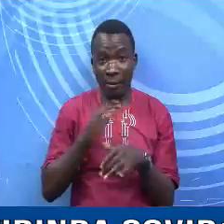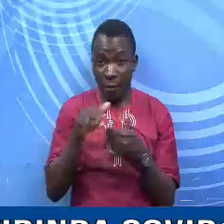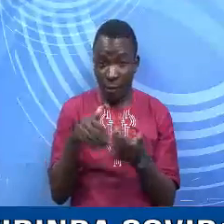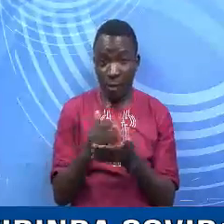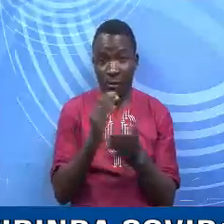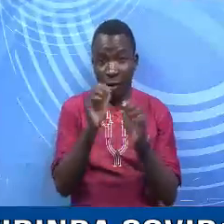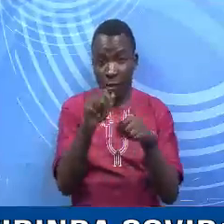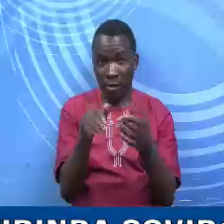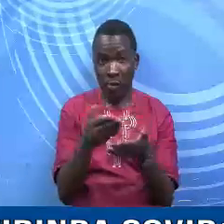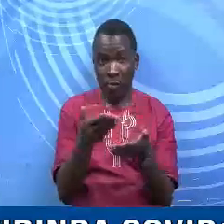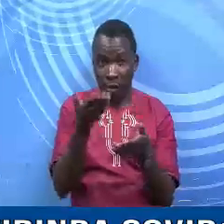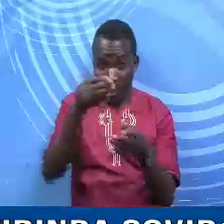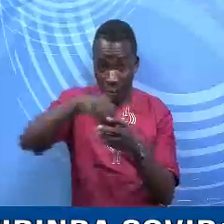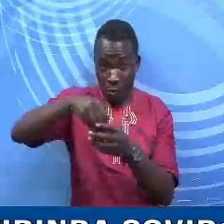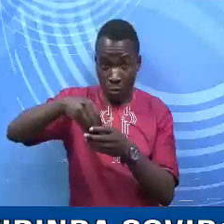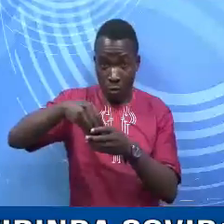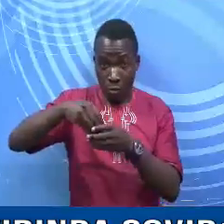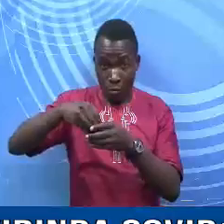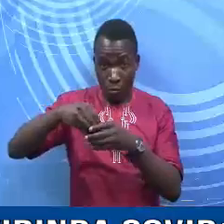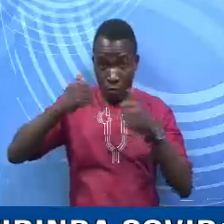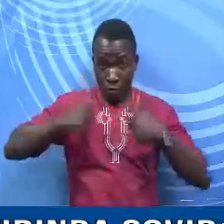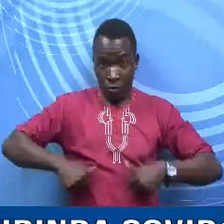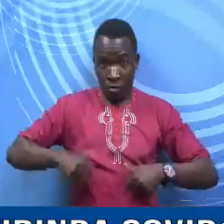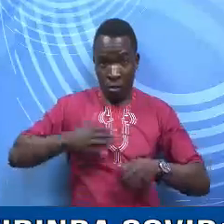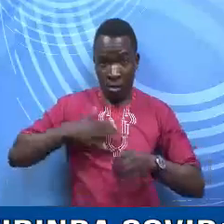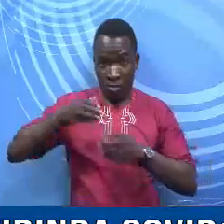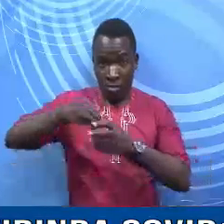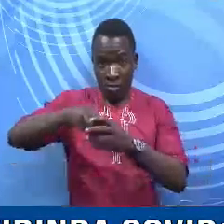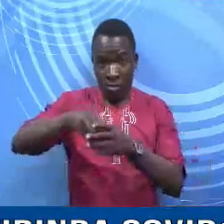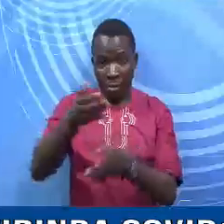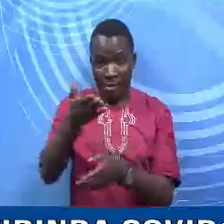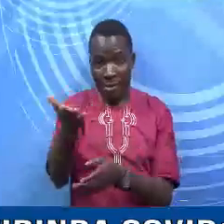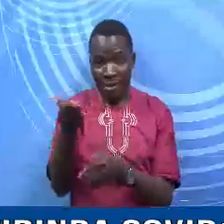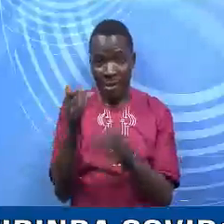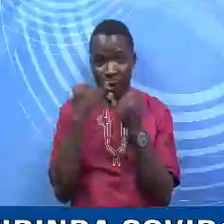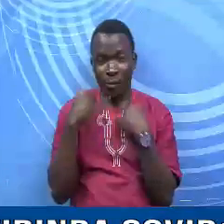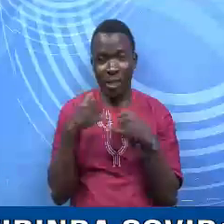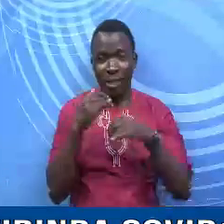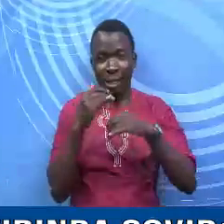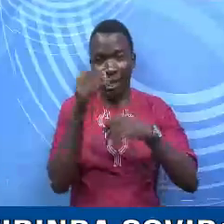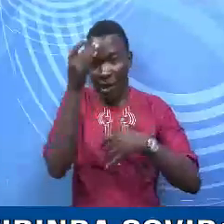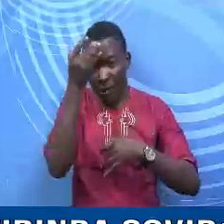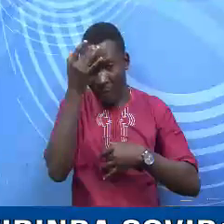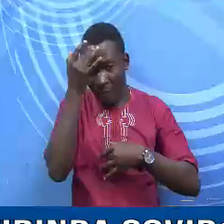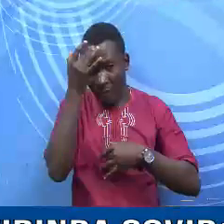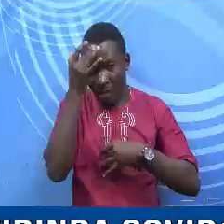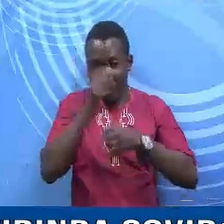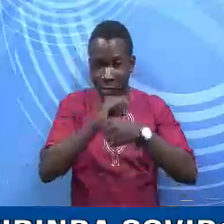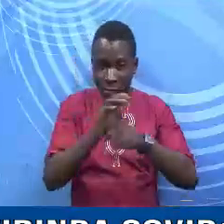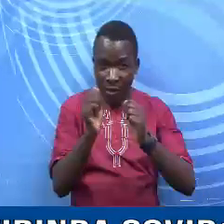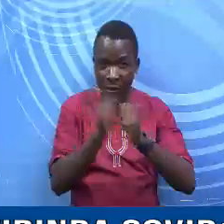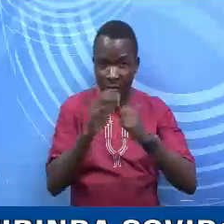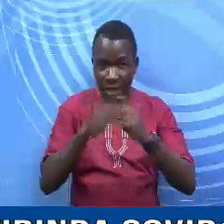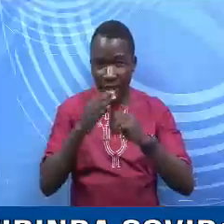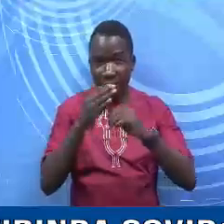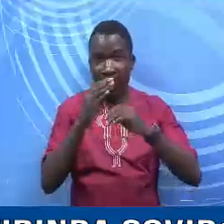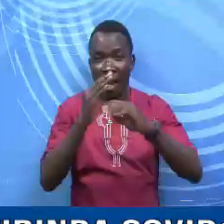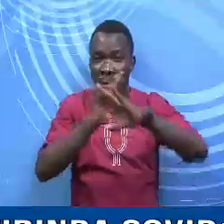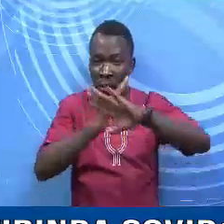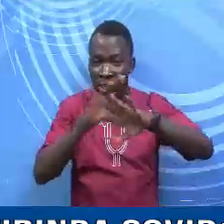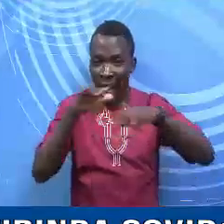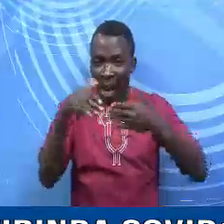ndagafite kare hano ngira ikote ryanje karahari tubwire uburyo mwirinda micyorezo cy'a covid 19